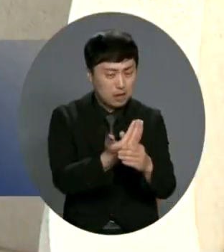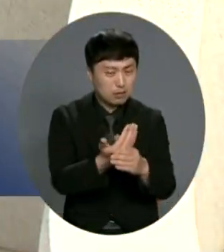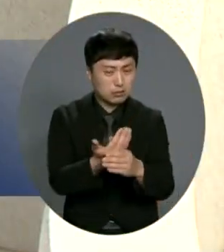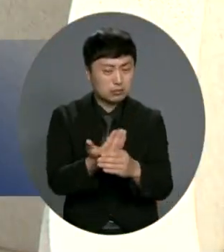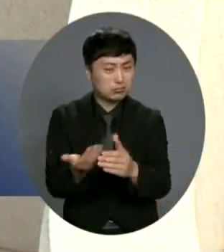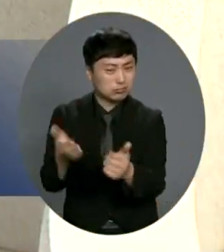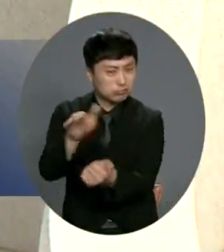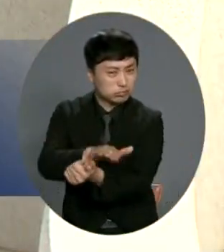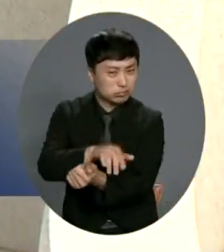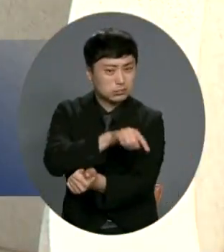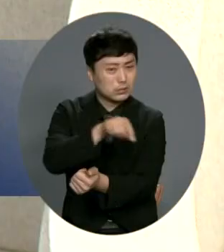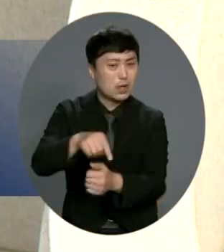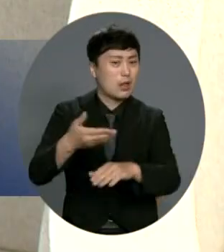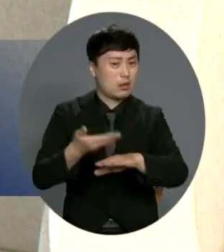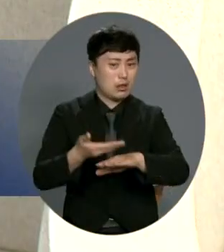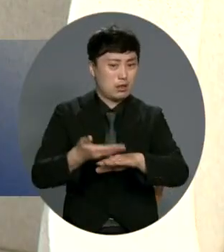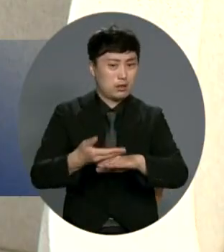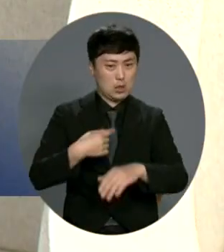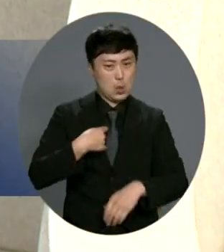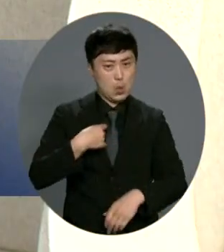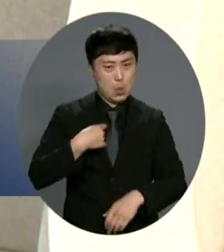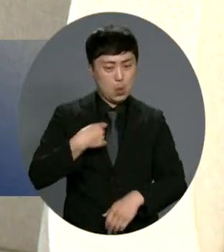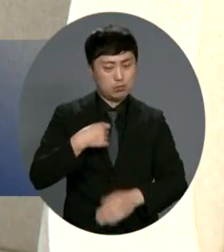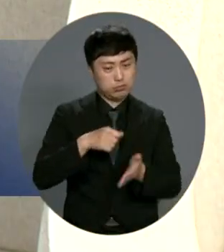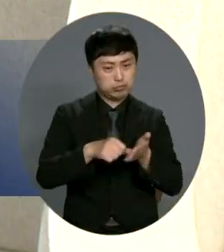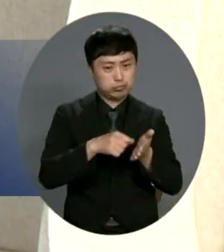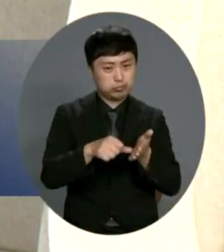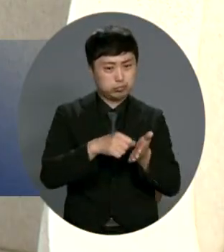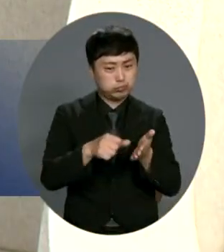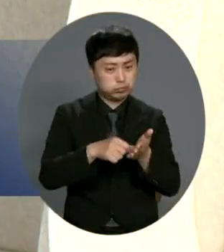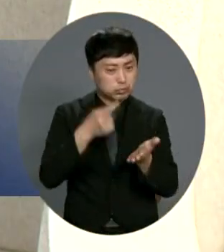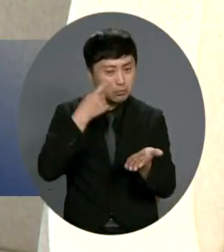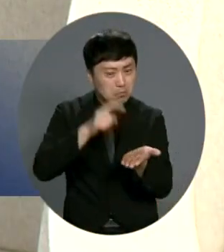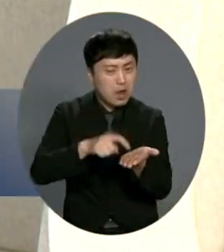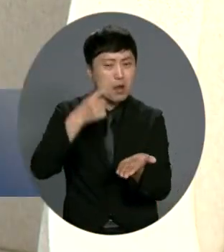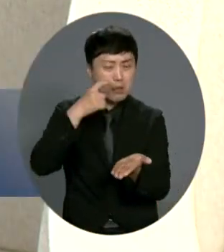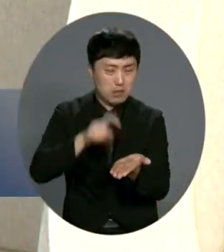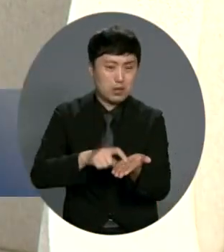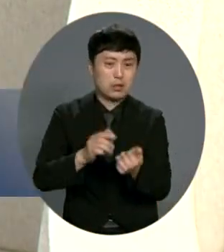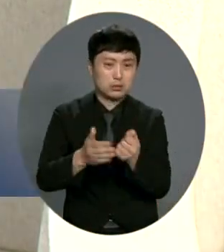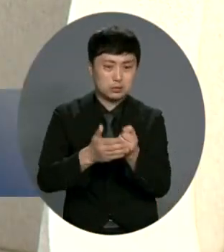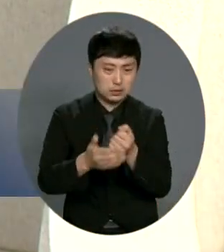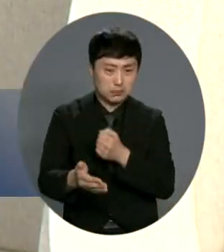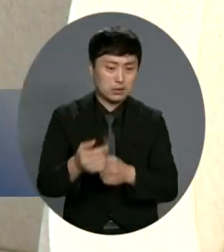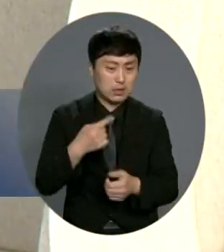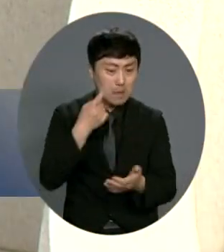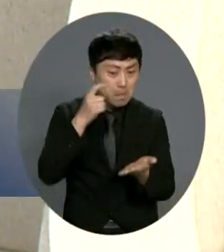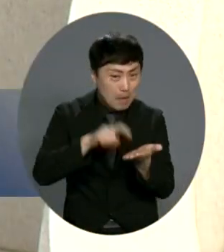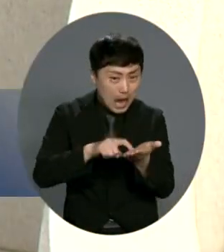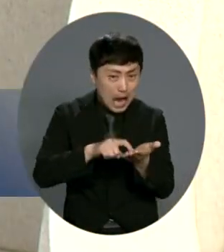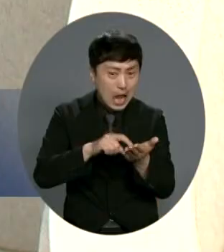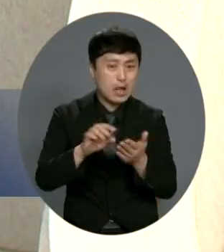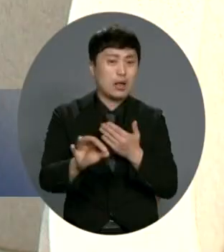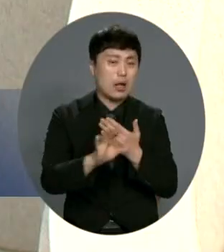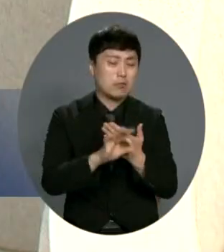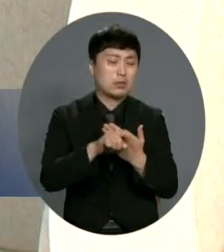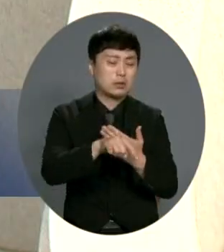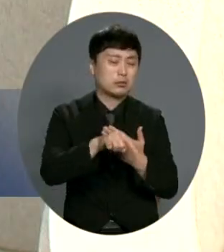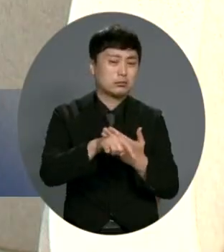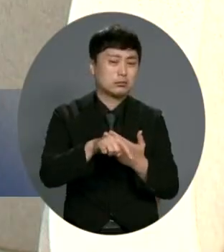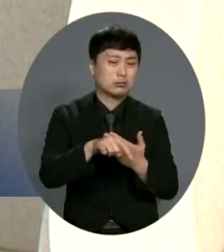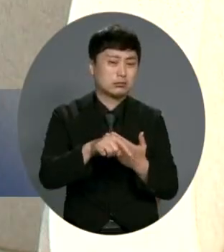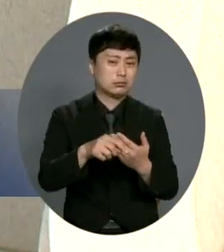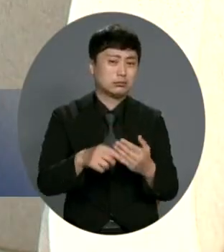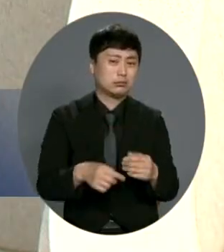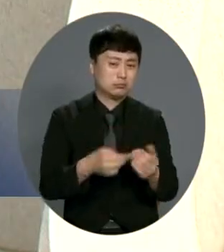보지만 다른 의복과 관련된 유류품은 나올 가능성이 있고 그러한 것이 나온다면 여기에 유해가